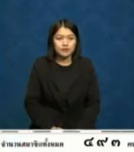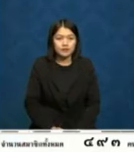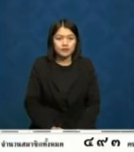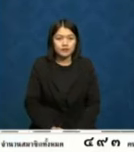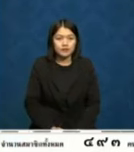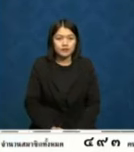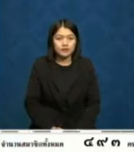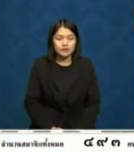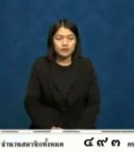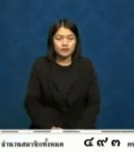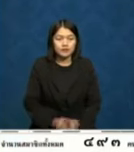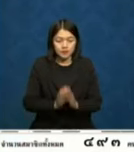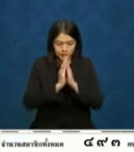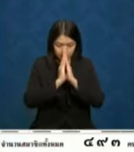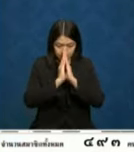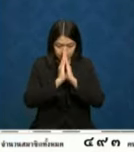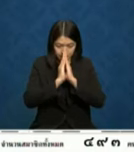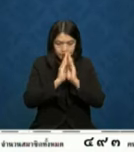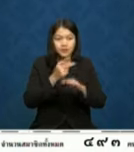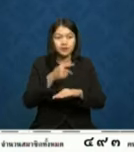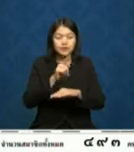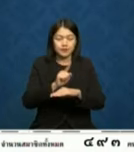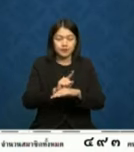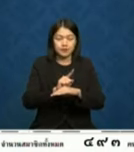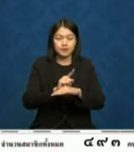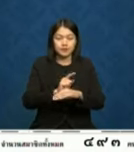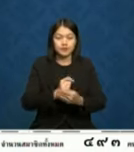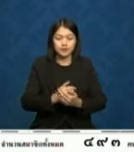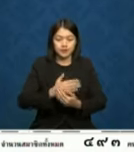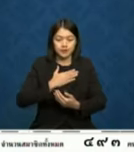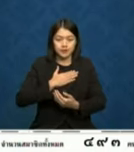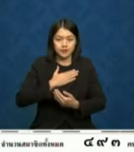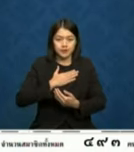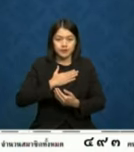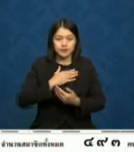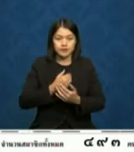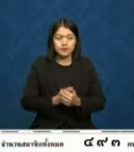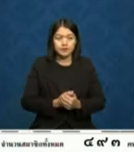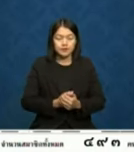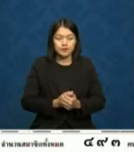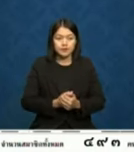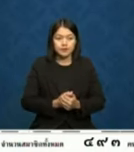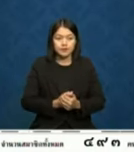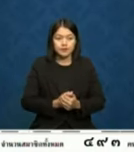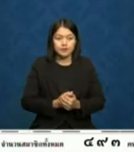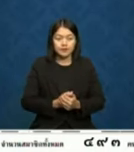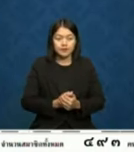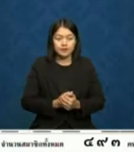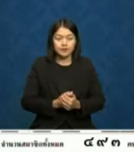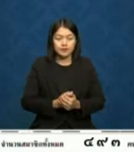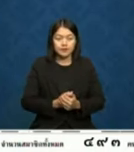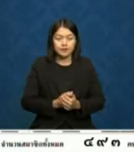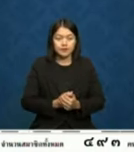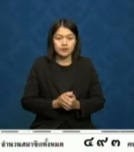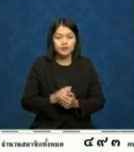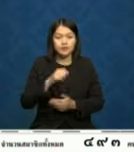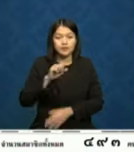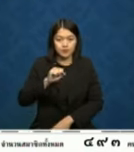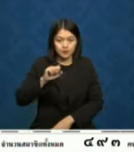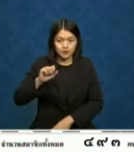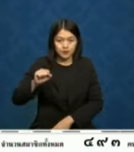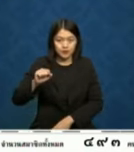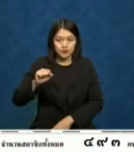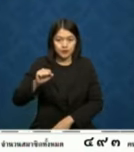ครับเรียนประธานสภาที่เคารพดิฉันปัญญรัตน์นันทภูสิตาสมาชิกสภาผู้แทน